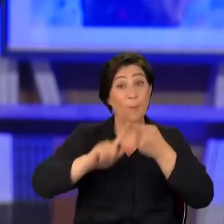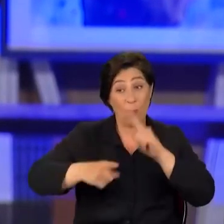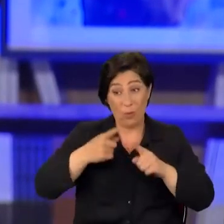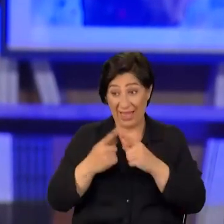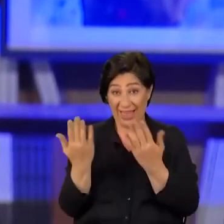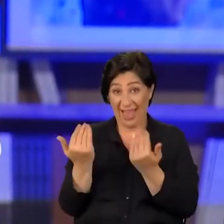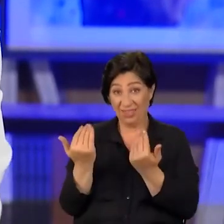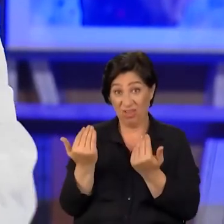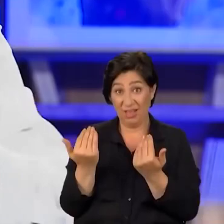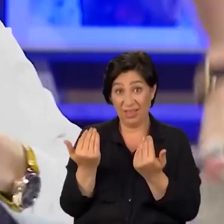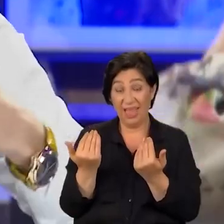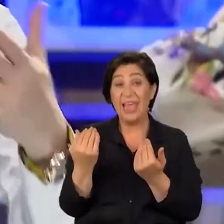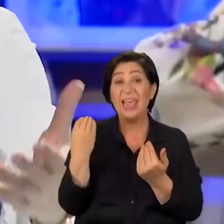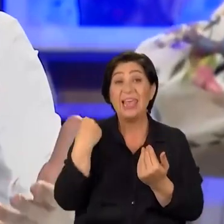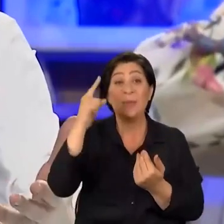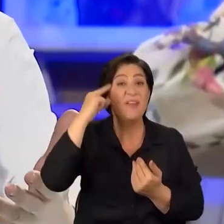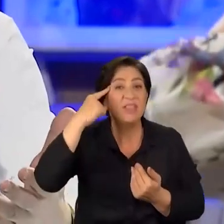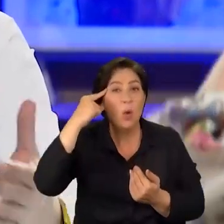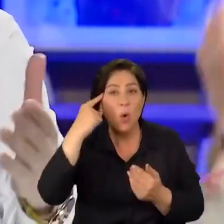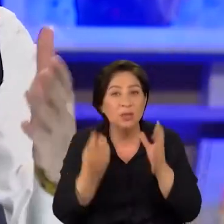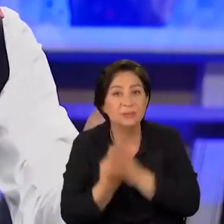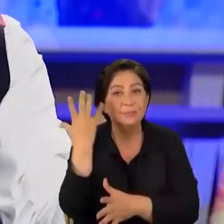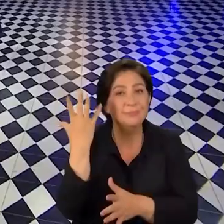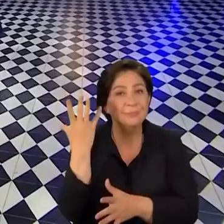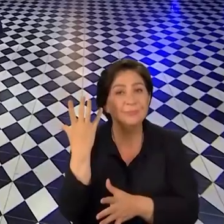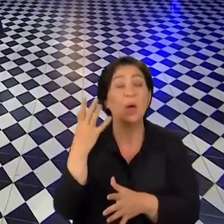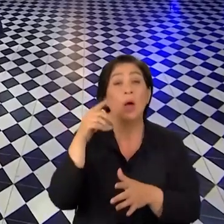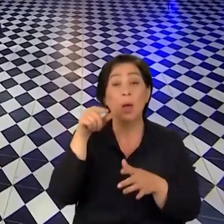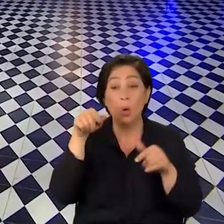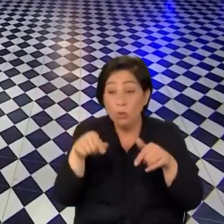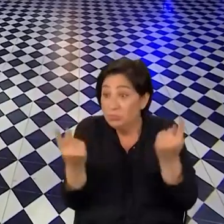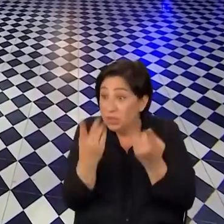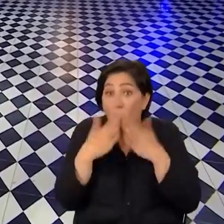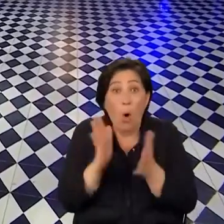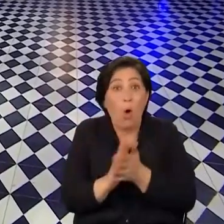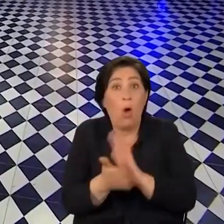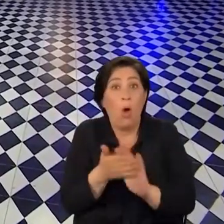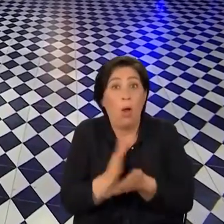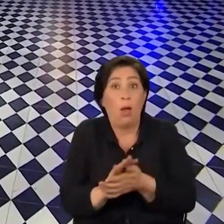ki yeni bir teori ortaya atılacak? Çünkü ortada artık bir şey yok.